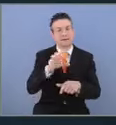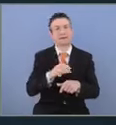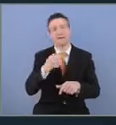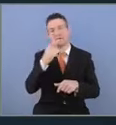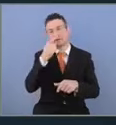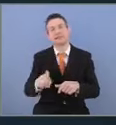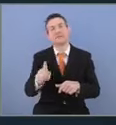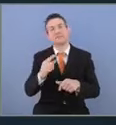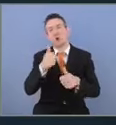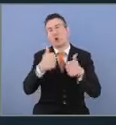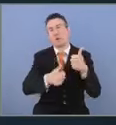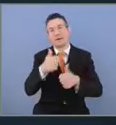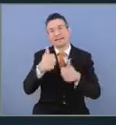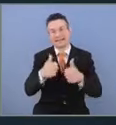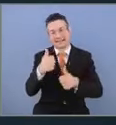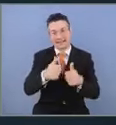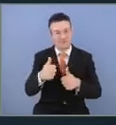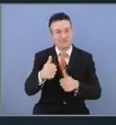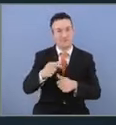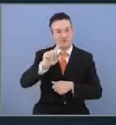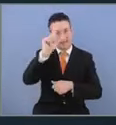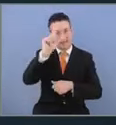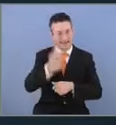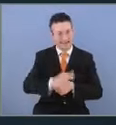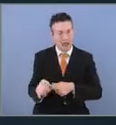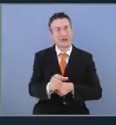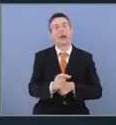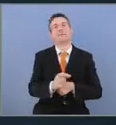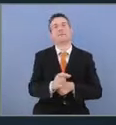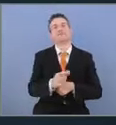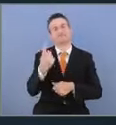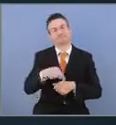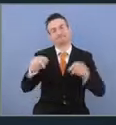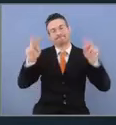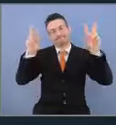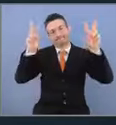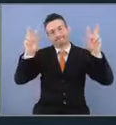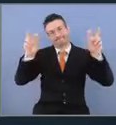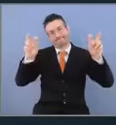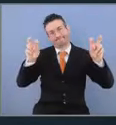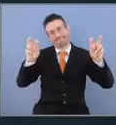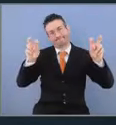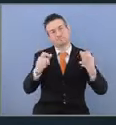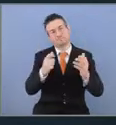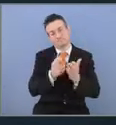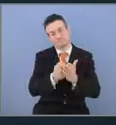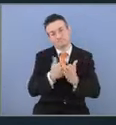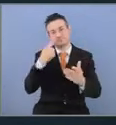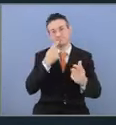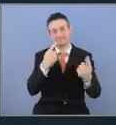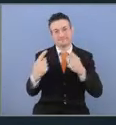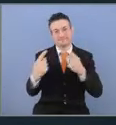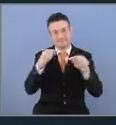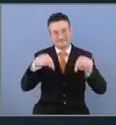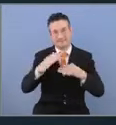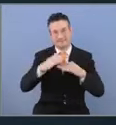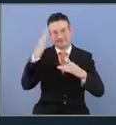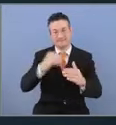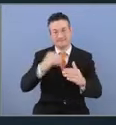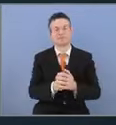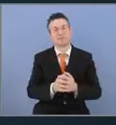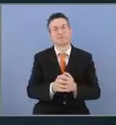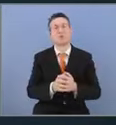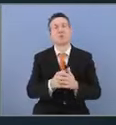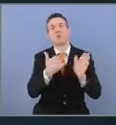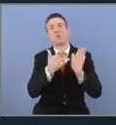temi che sono molto dentro la discussione di questa mattina. E per concludere,